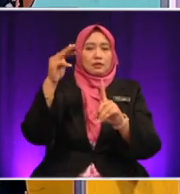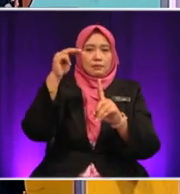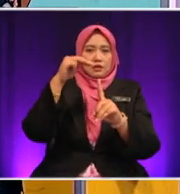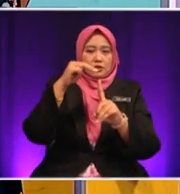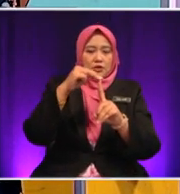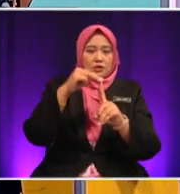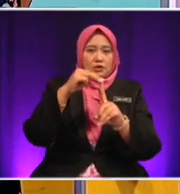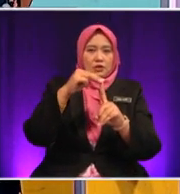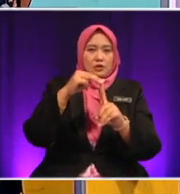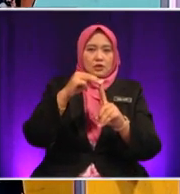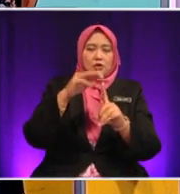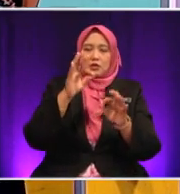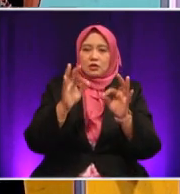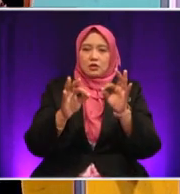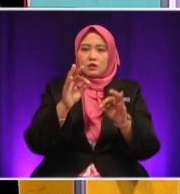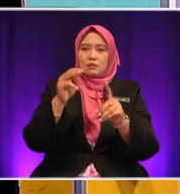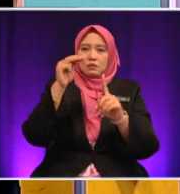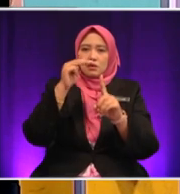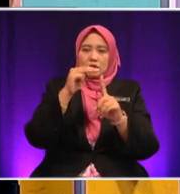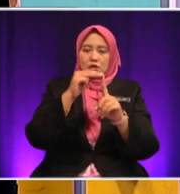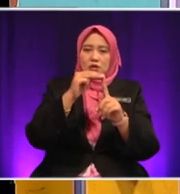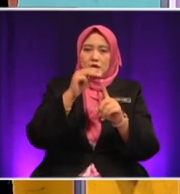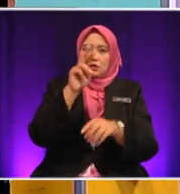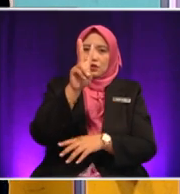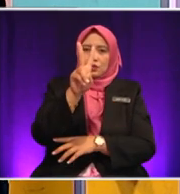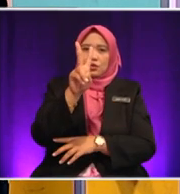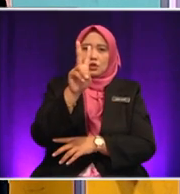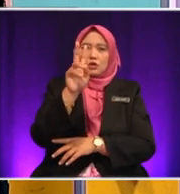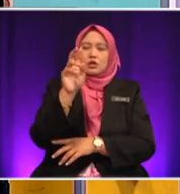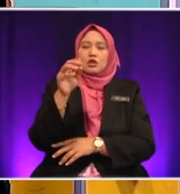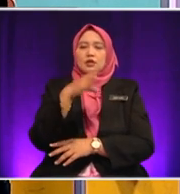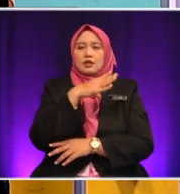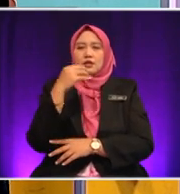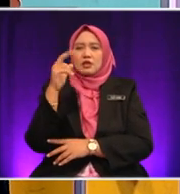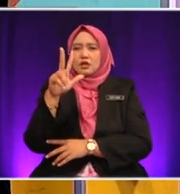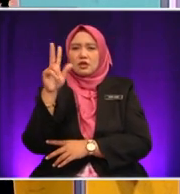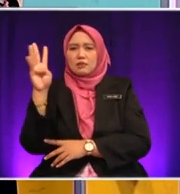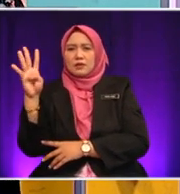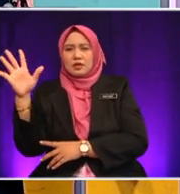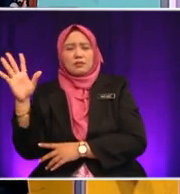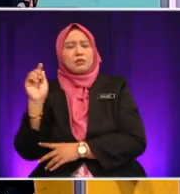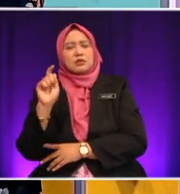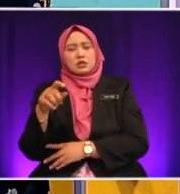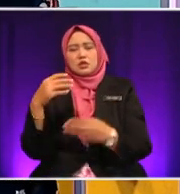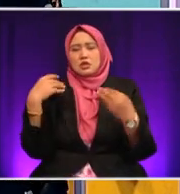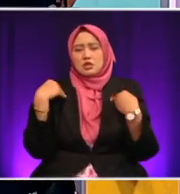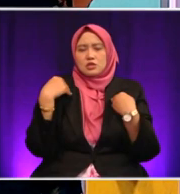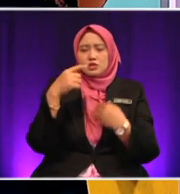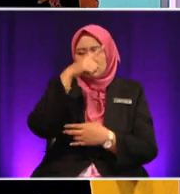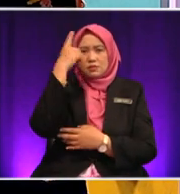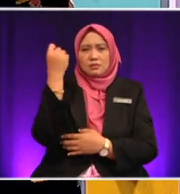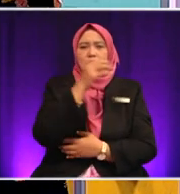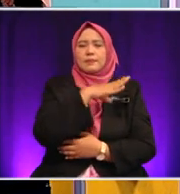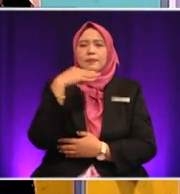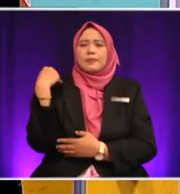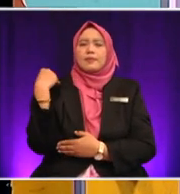tak boleh tapi kalau makan ada sebab dan akibat kita teruskan dengan soalnya yang terakhir mengenai kerja ya